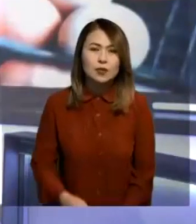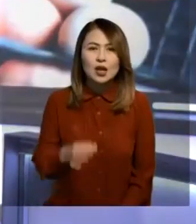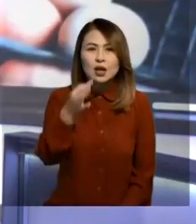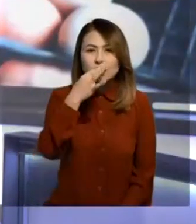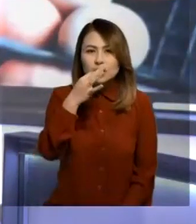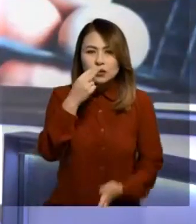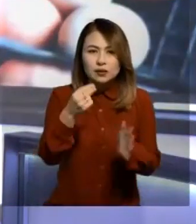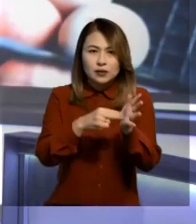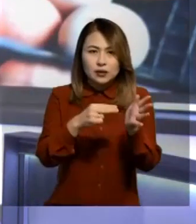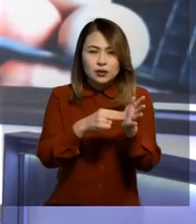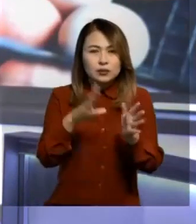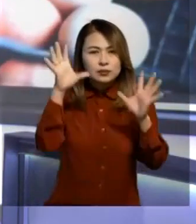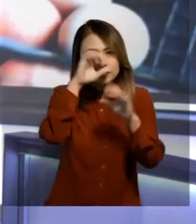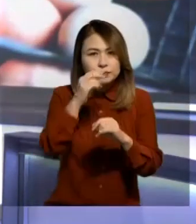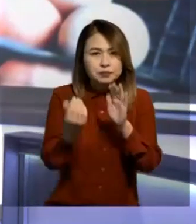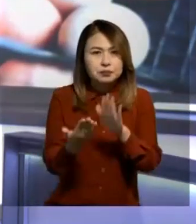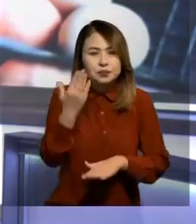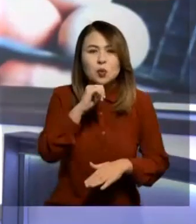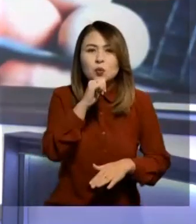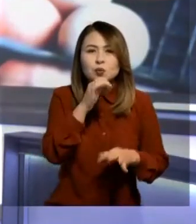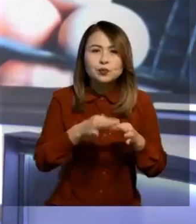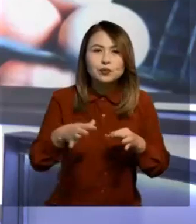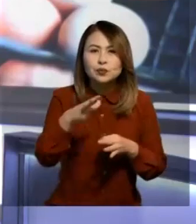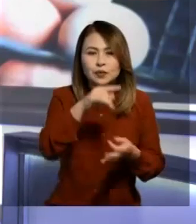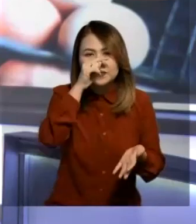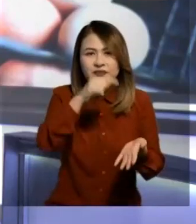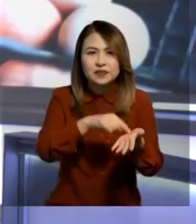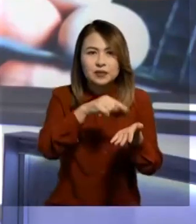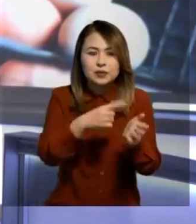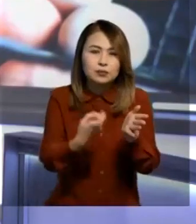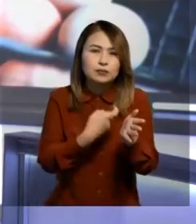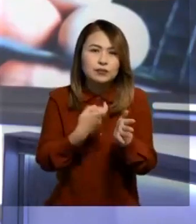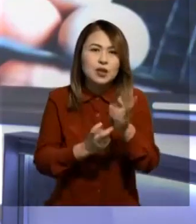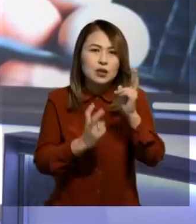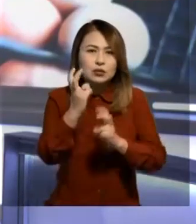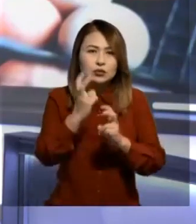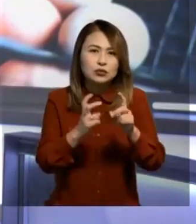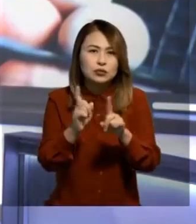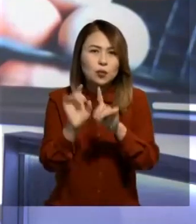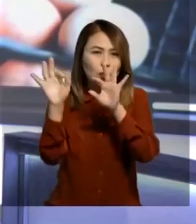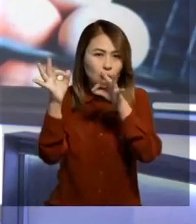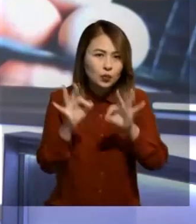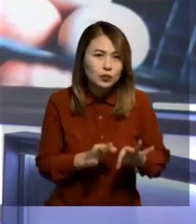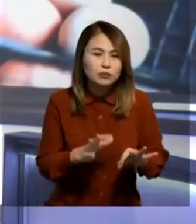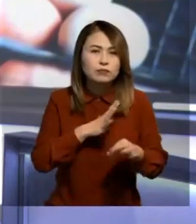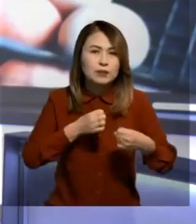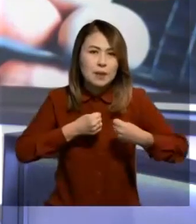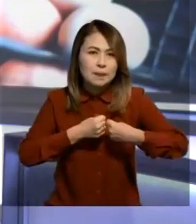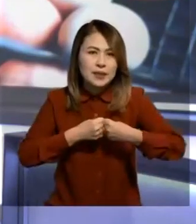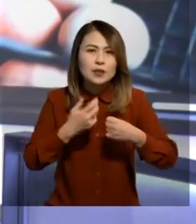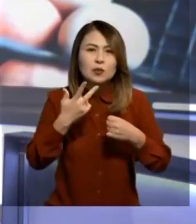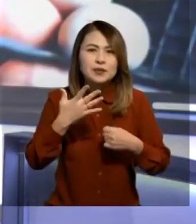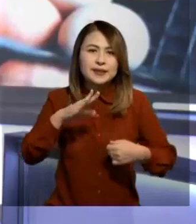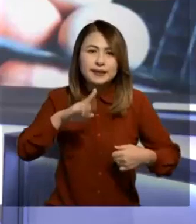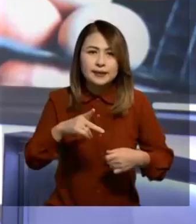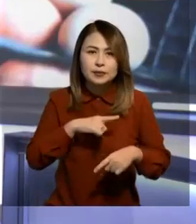Жұмыртқа бағасын негізсіз көтергені үшін Қостанай облысында құс фабрикасы тергеуге алынды. Кәсіпорын күзде өзге бәсекелестерін